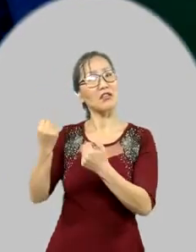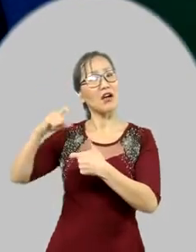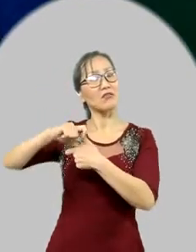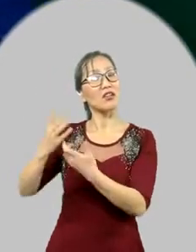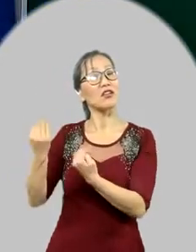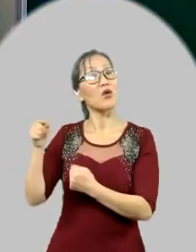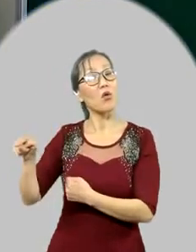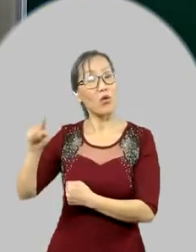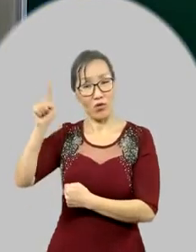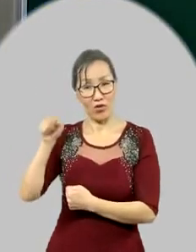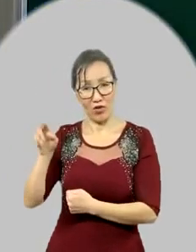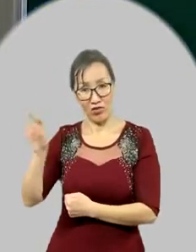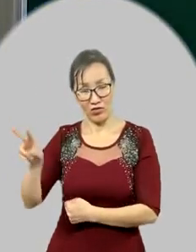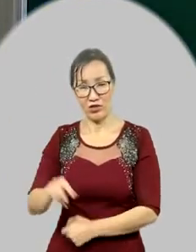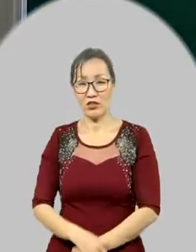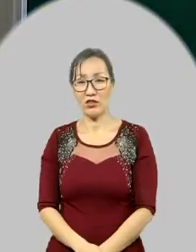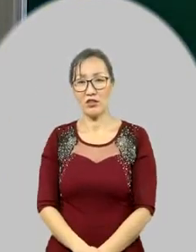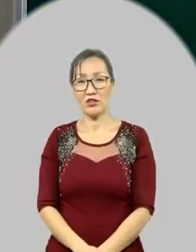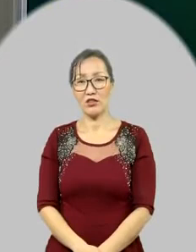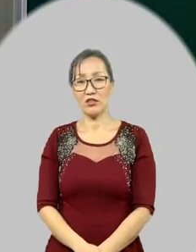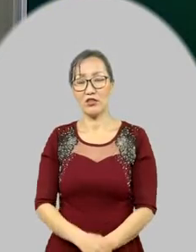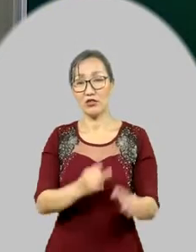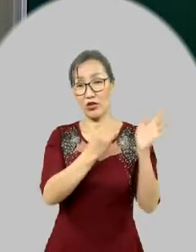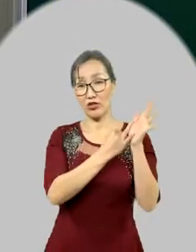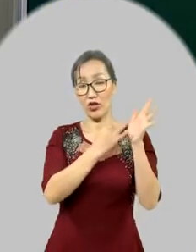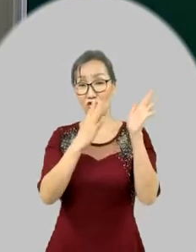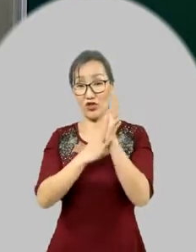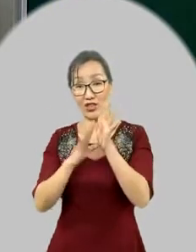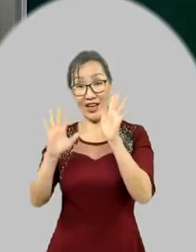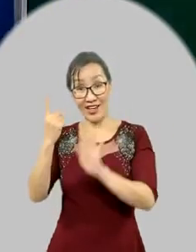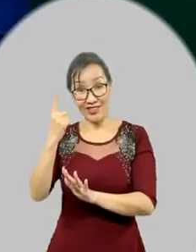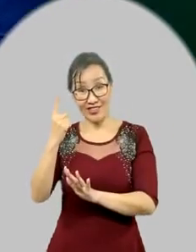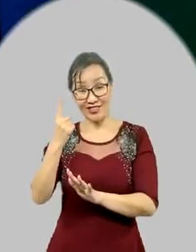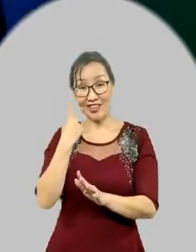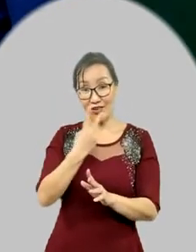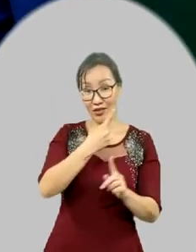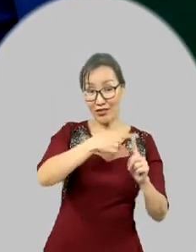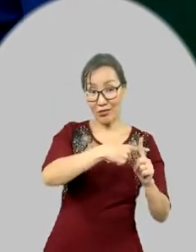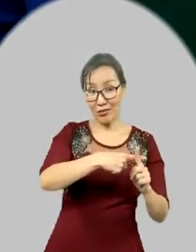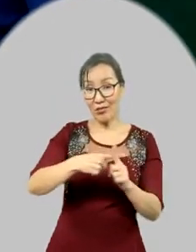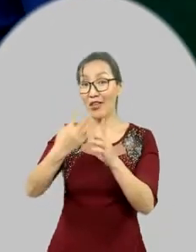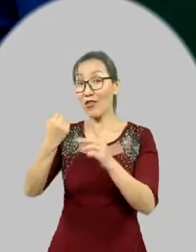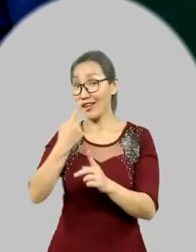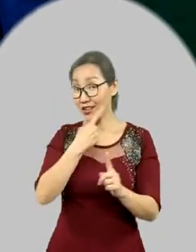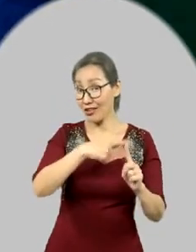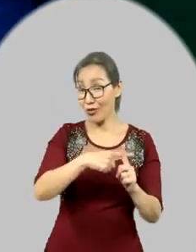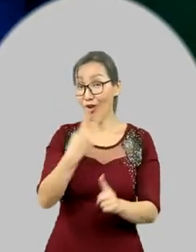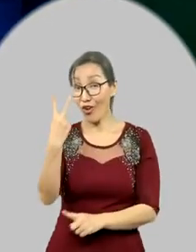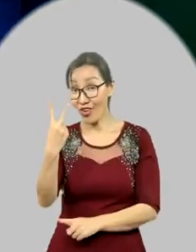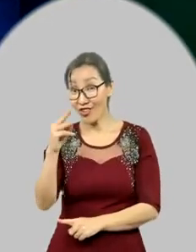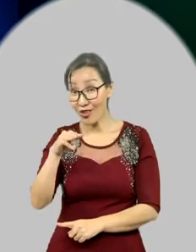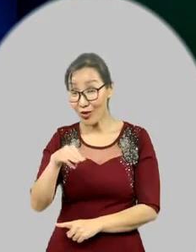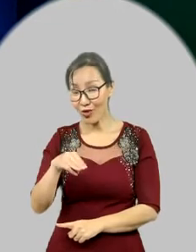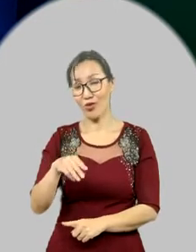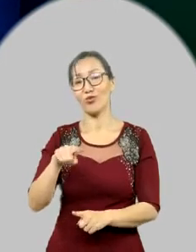За энд бүгдээрээ зүү тогтлыг ажиглая. 7, 9, 11 гэд 2-оор нэмэгдсэн зүй тогтол байгаа учраас